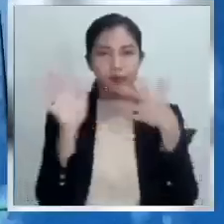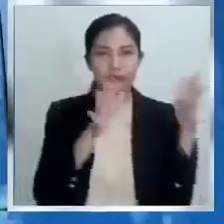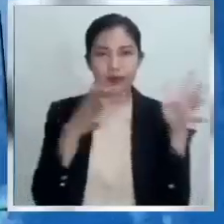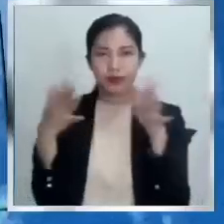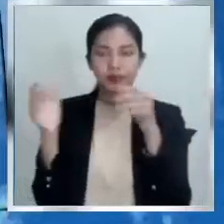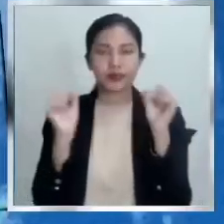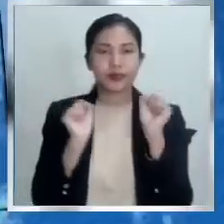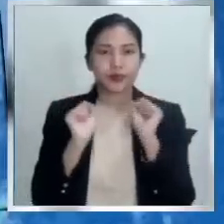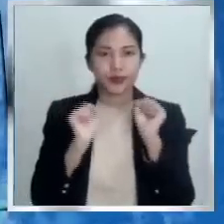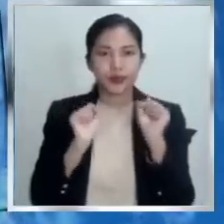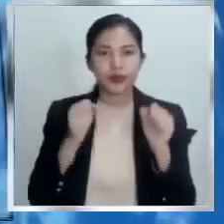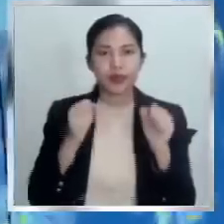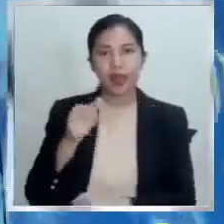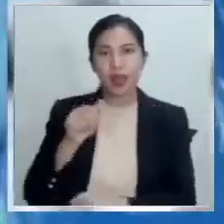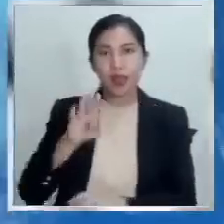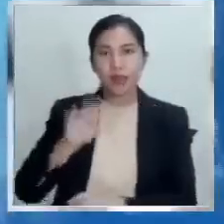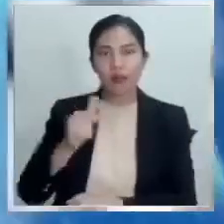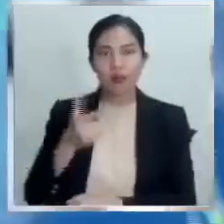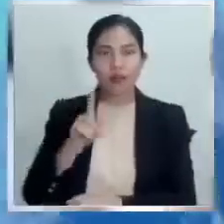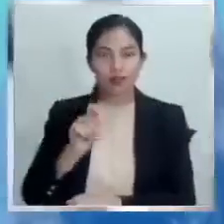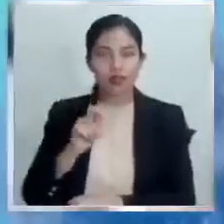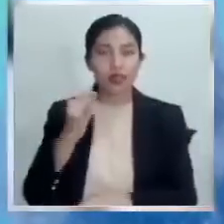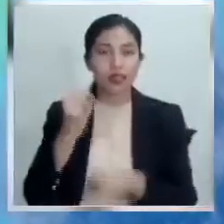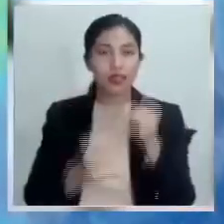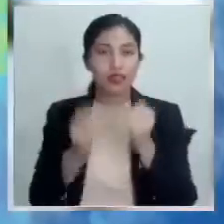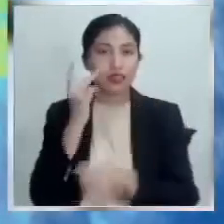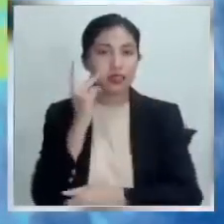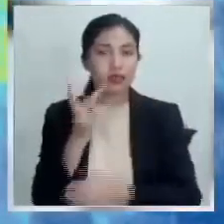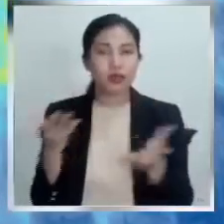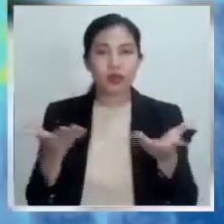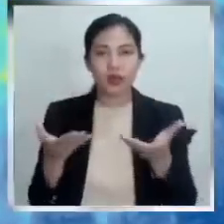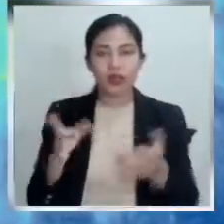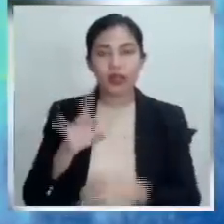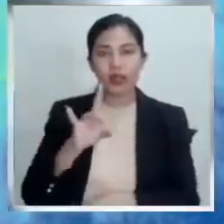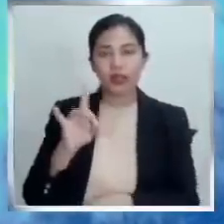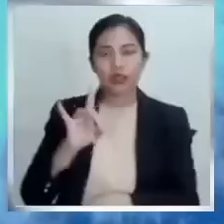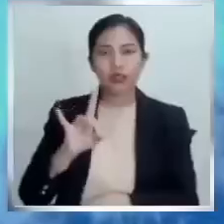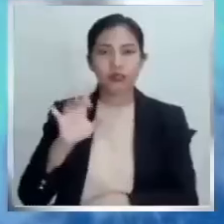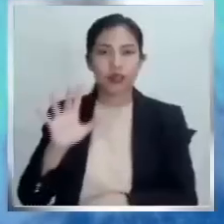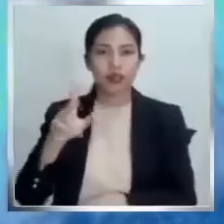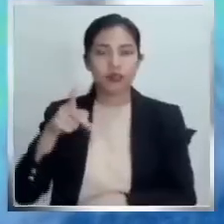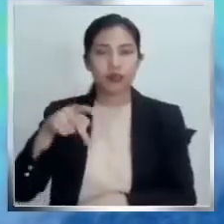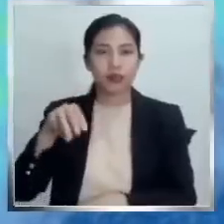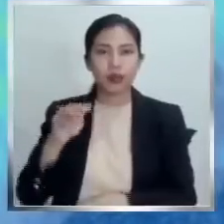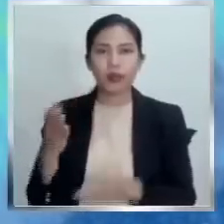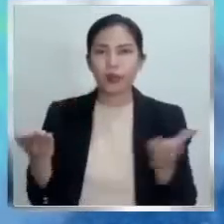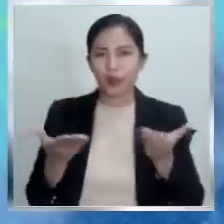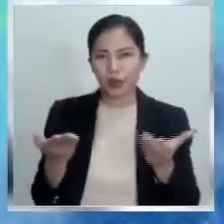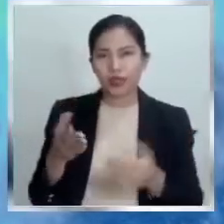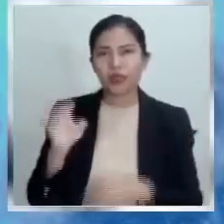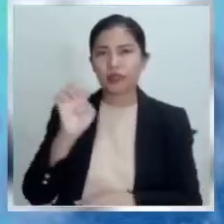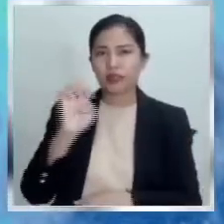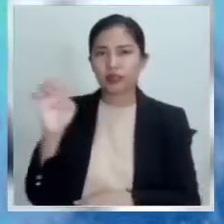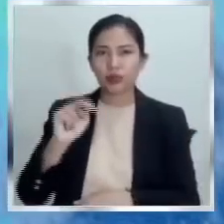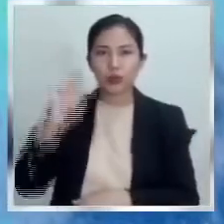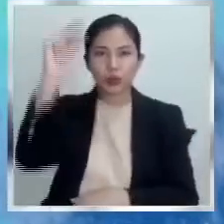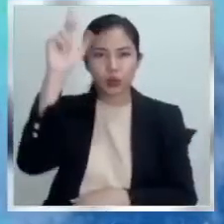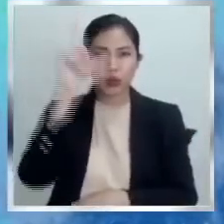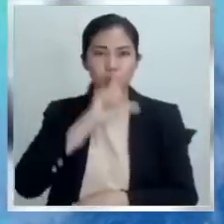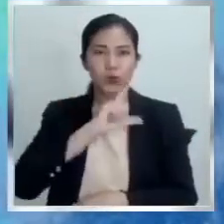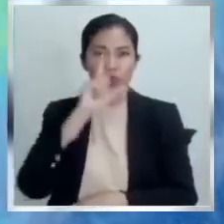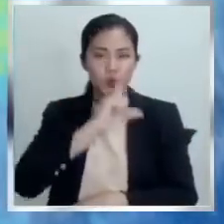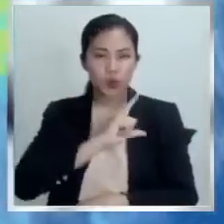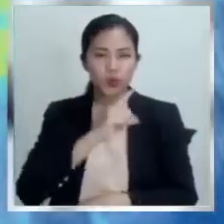Huling namataan ang bagyong Chedeng sa layong 885 kilometers east ng Northern Luzon. Taglay nito ang hanging hanggang